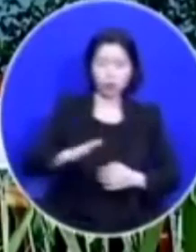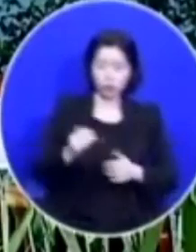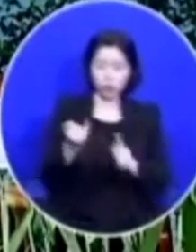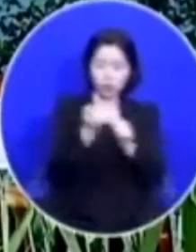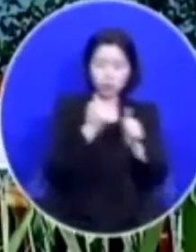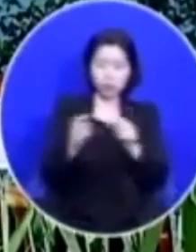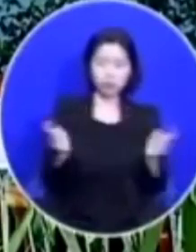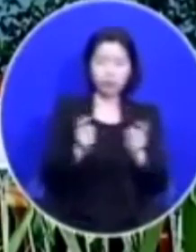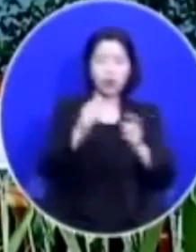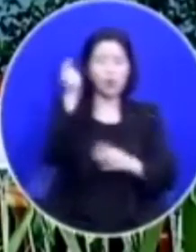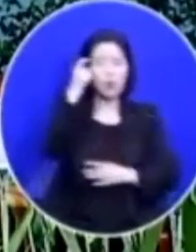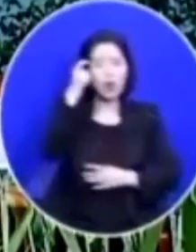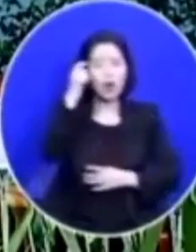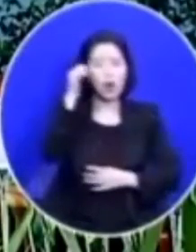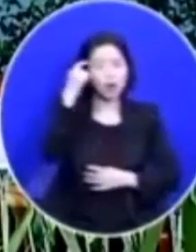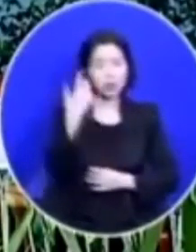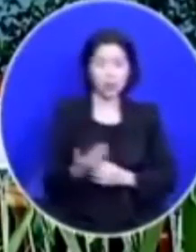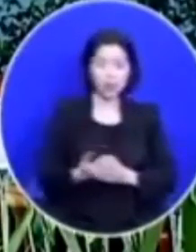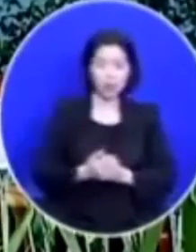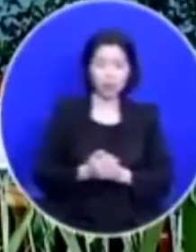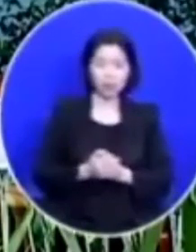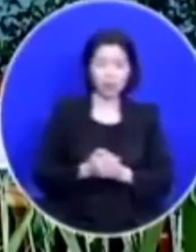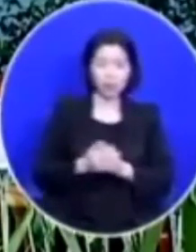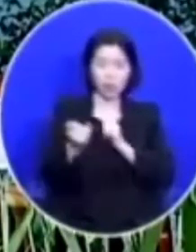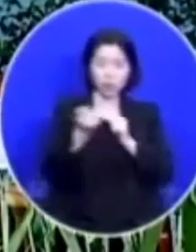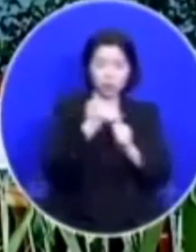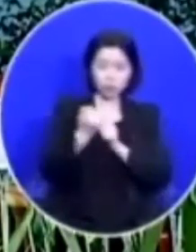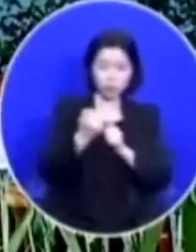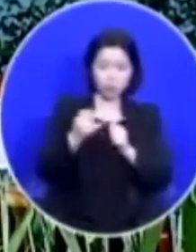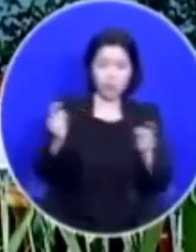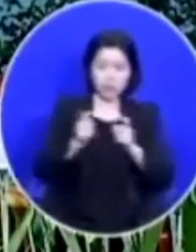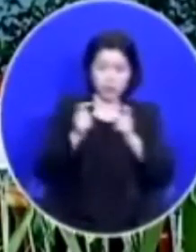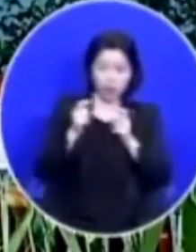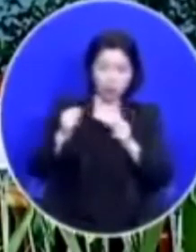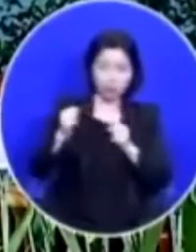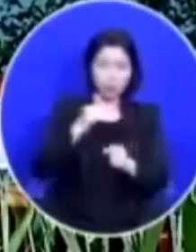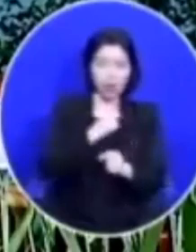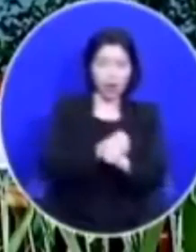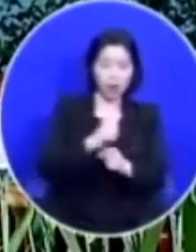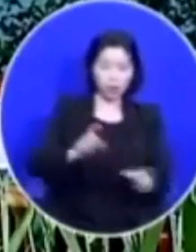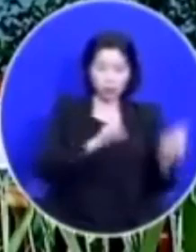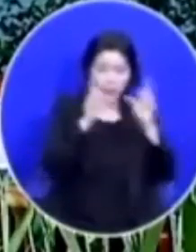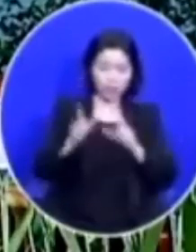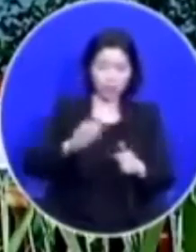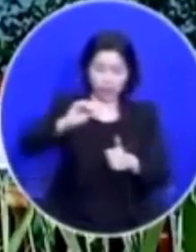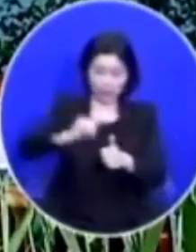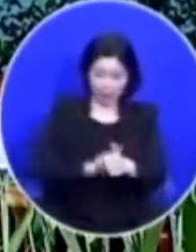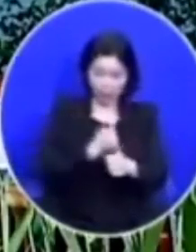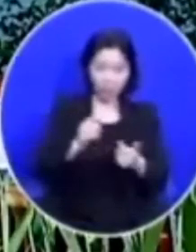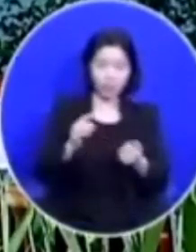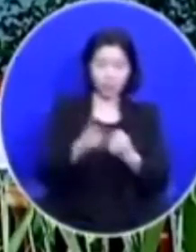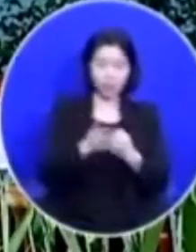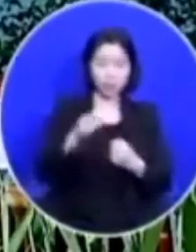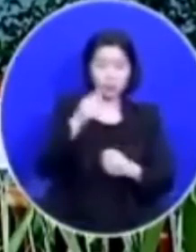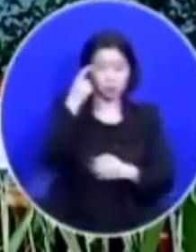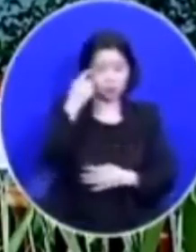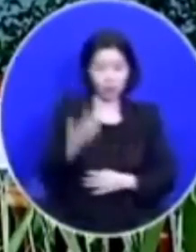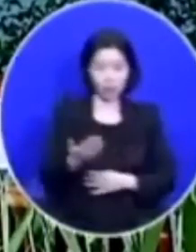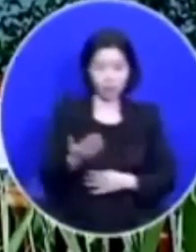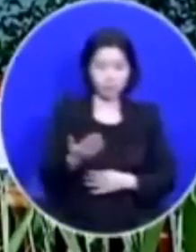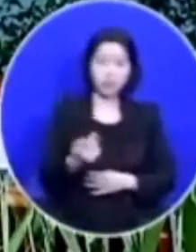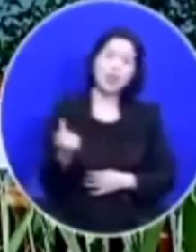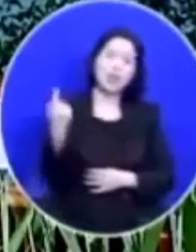하나요 부부싸움 하고 사는 게 당연 하니까 그런가요 그 뒤에 역사는